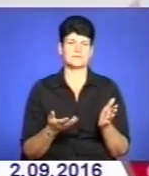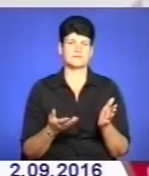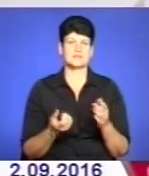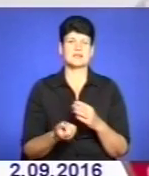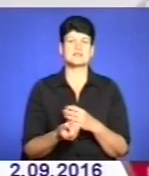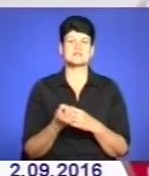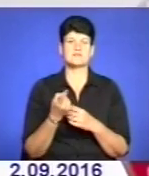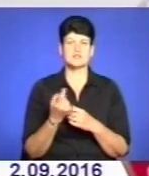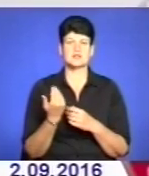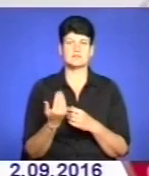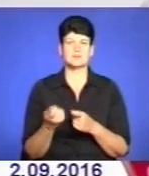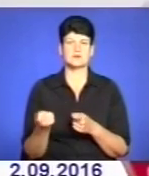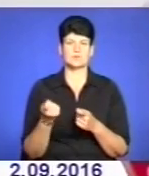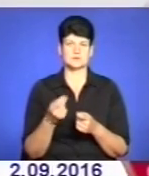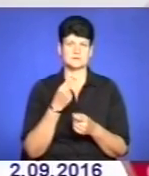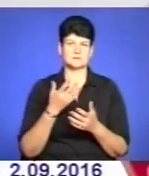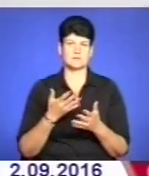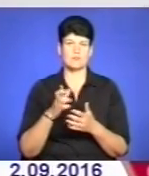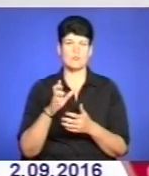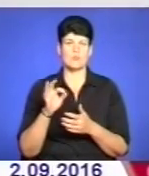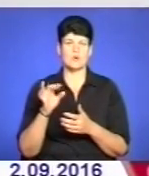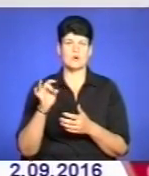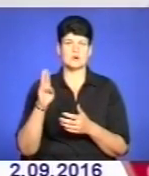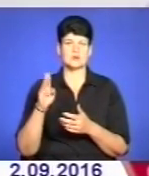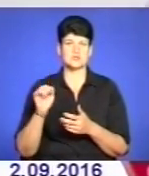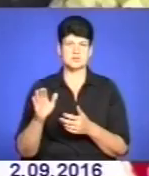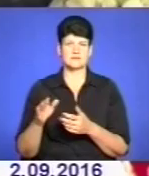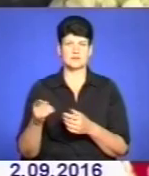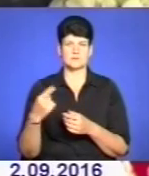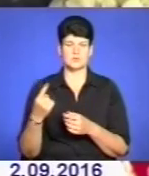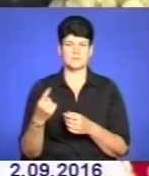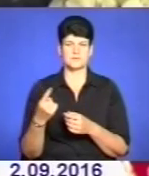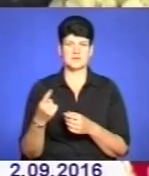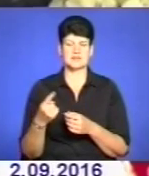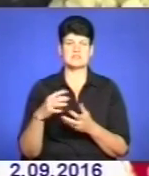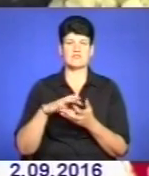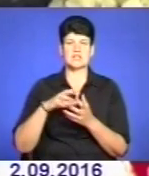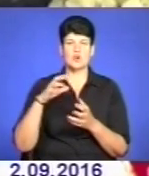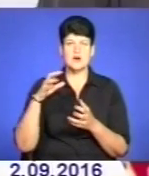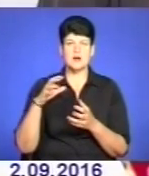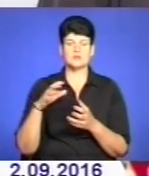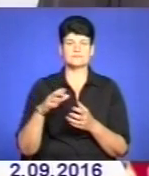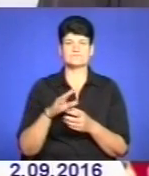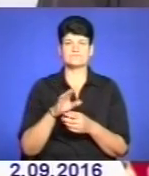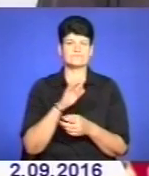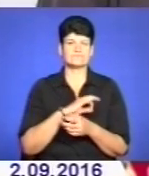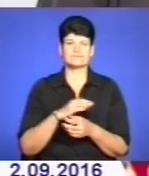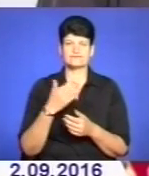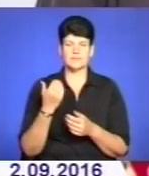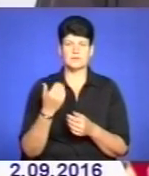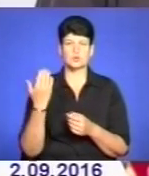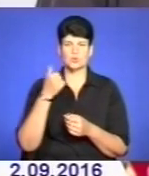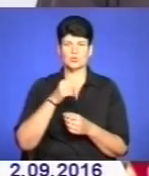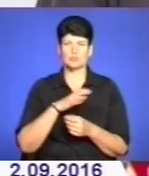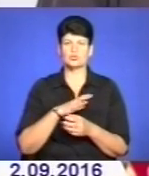звідки переважно ваша продукція? Борщів, і тут наша Тернопільська область. Із виноградом цьогоріч не врожай. Минулого року було набагато